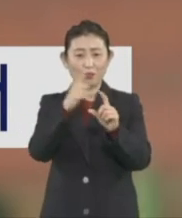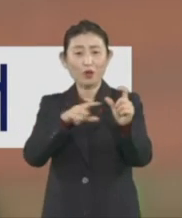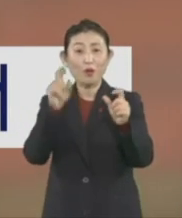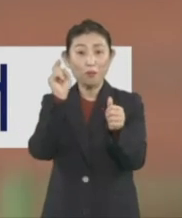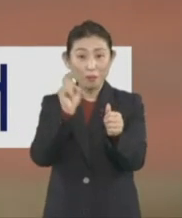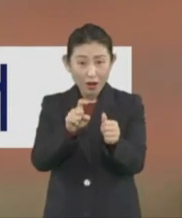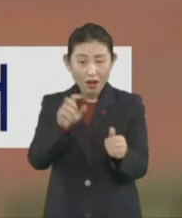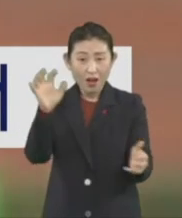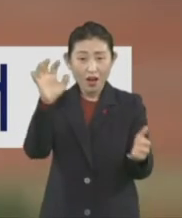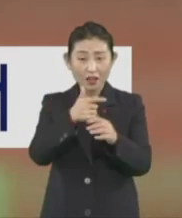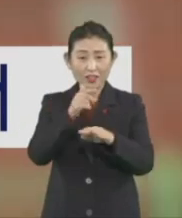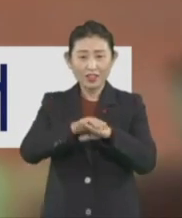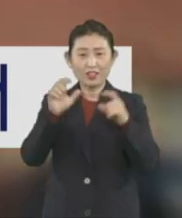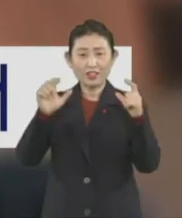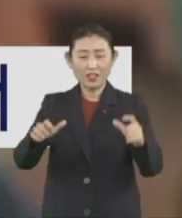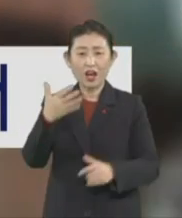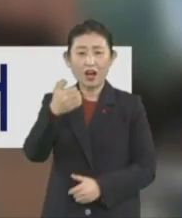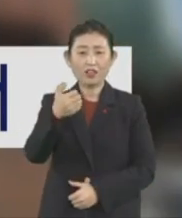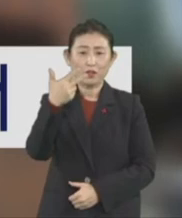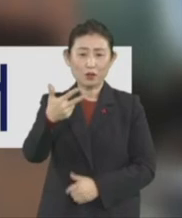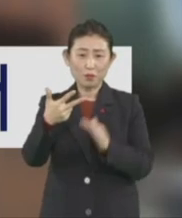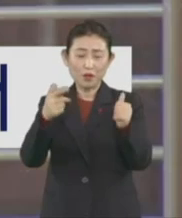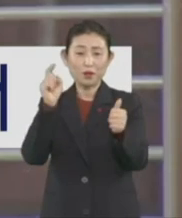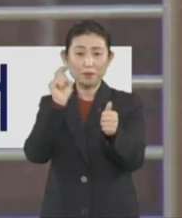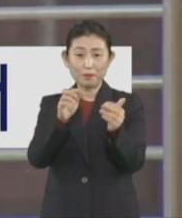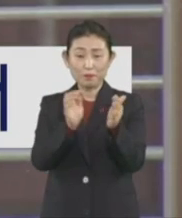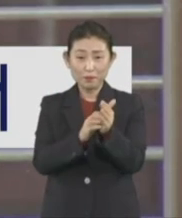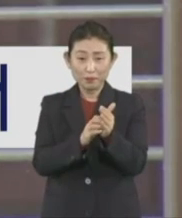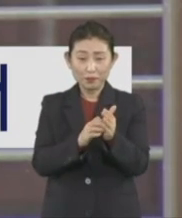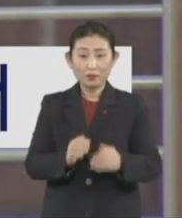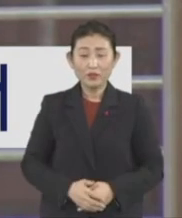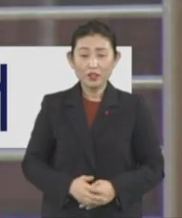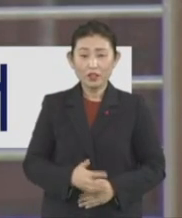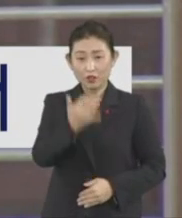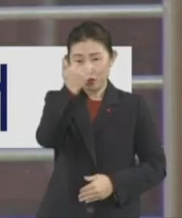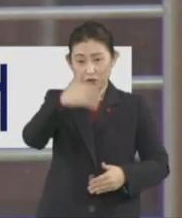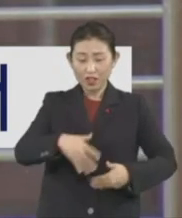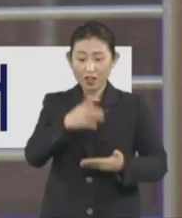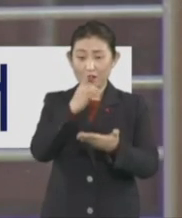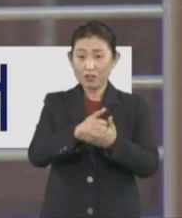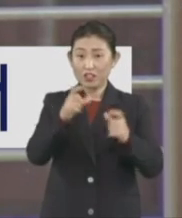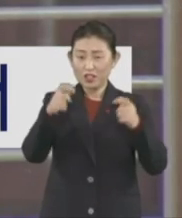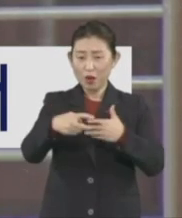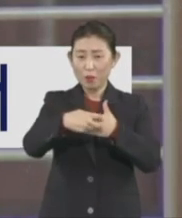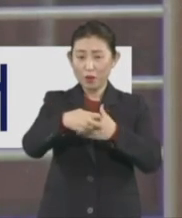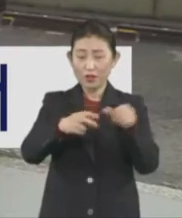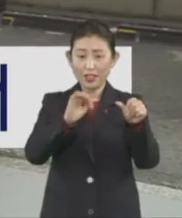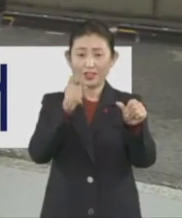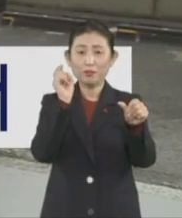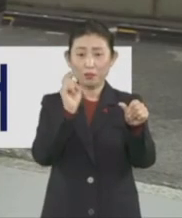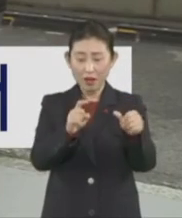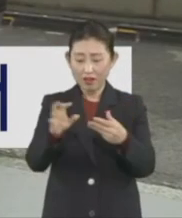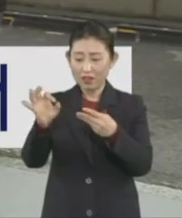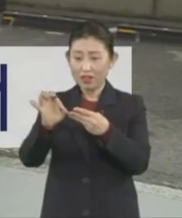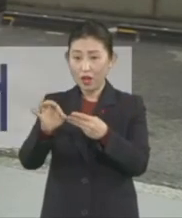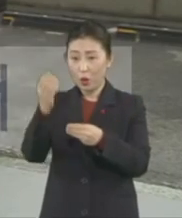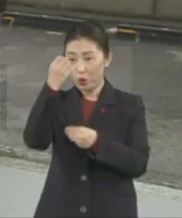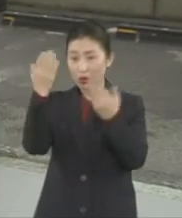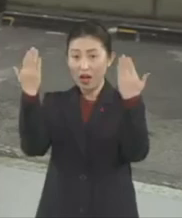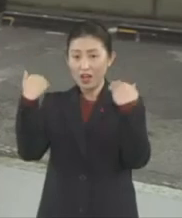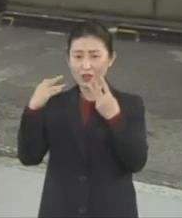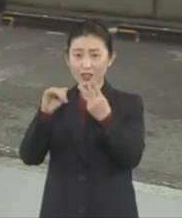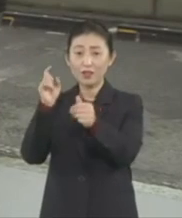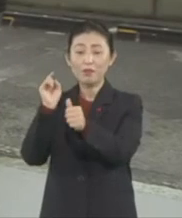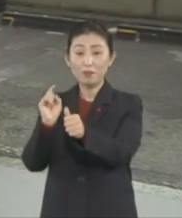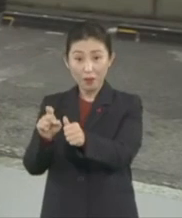추가되는 등 대전에서 97명이 나왔습니다 충남 에서는 천안 지역 병원에서 5 명 태안에 한 고등학교에서